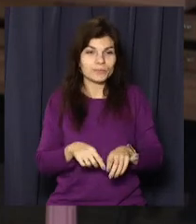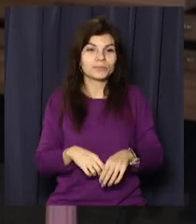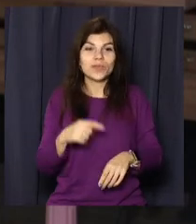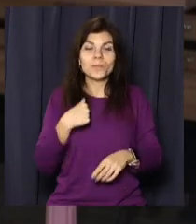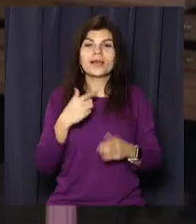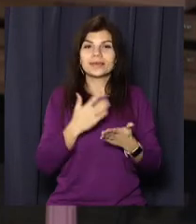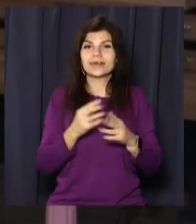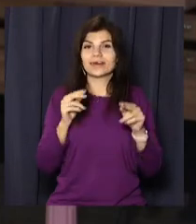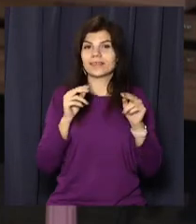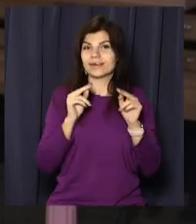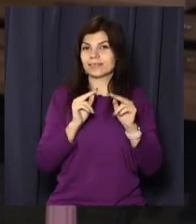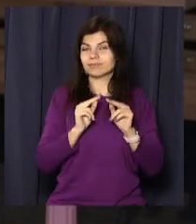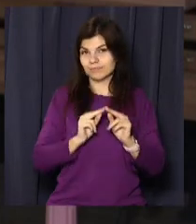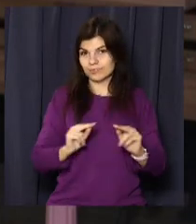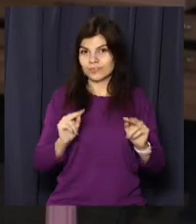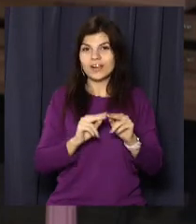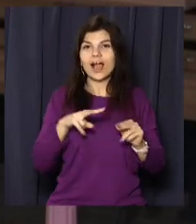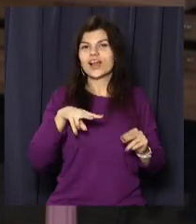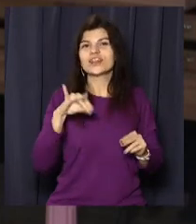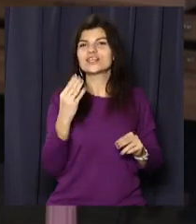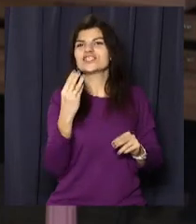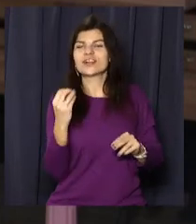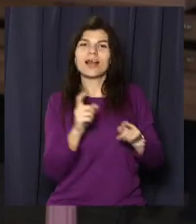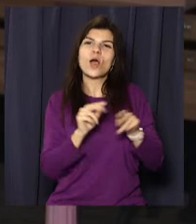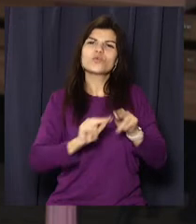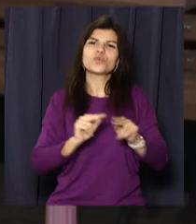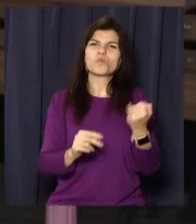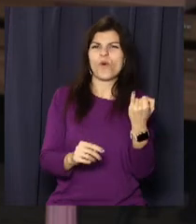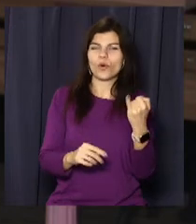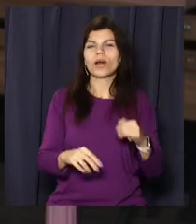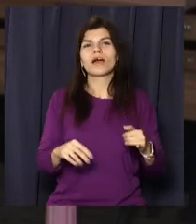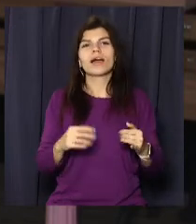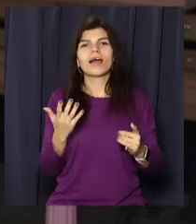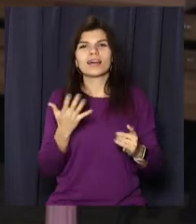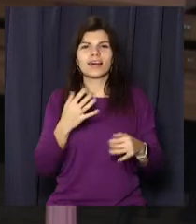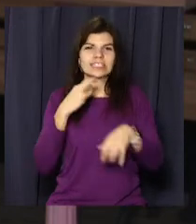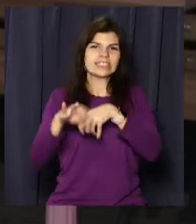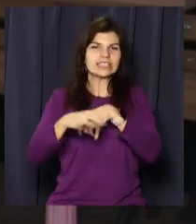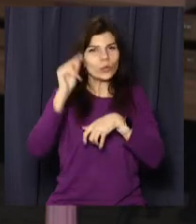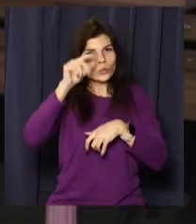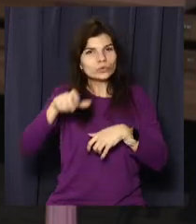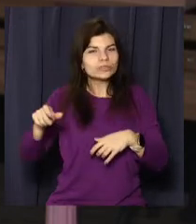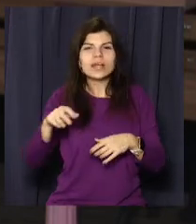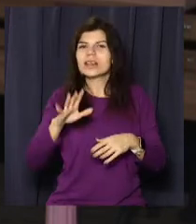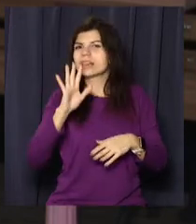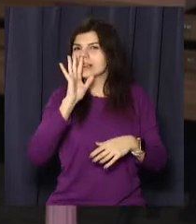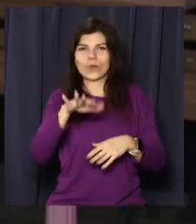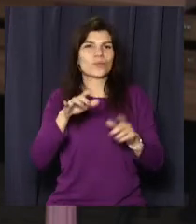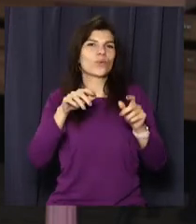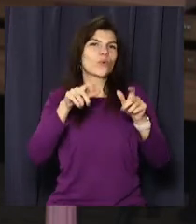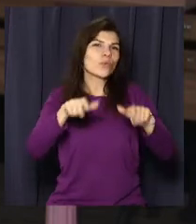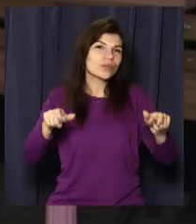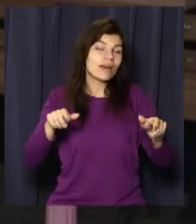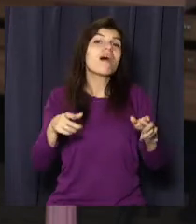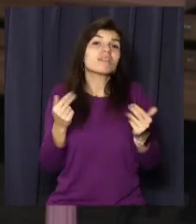викладача, такий кліше, поганий викладач, який валить студентів, не любить людей. Ну, такі